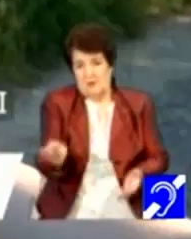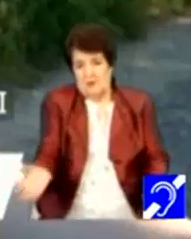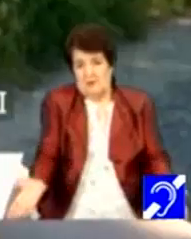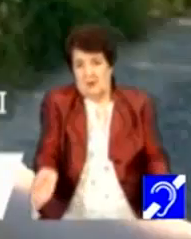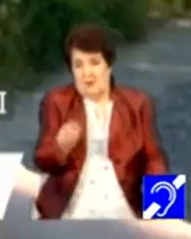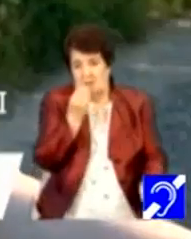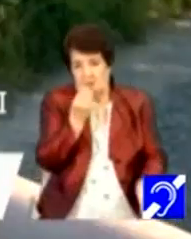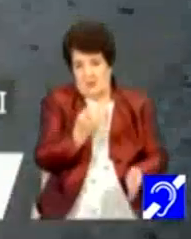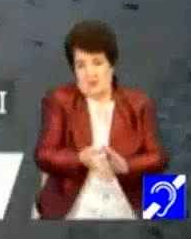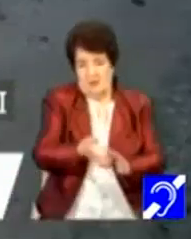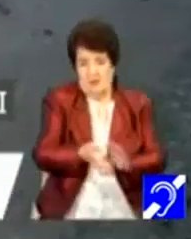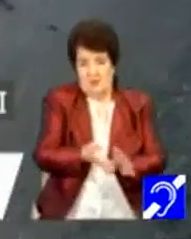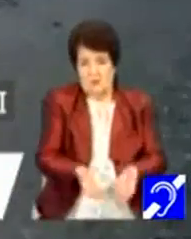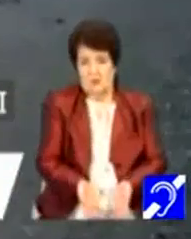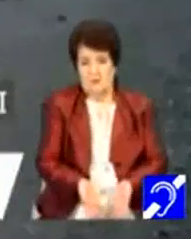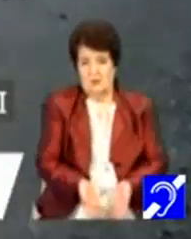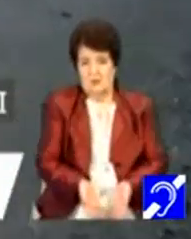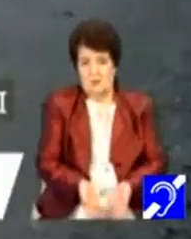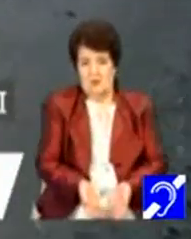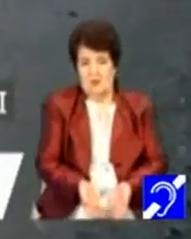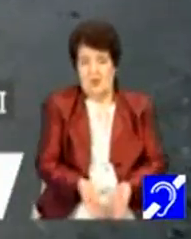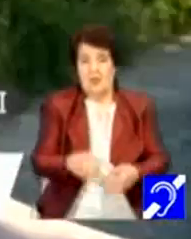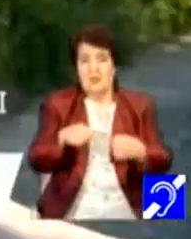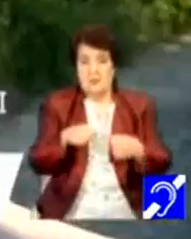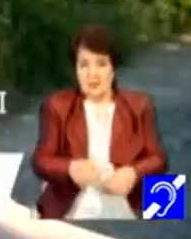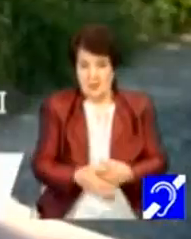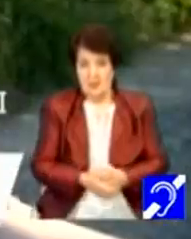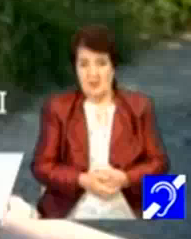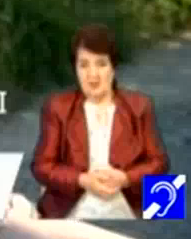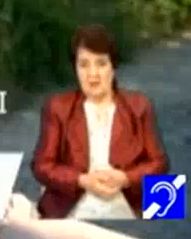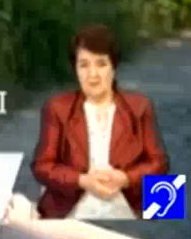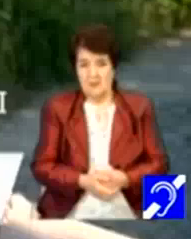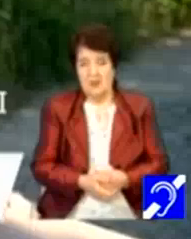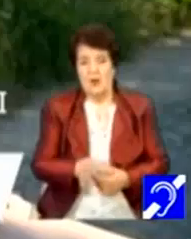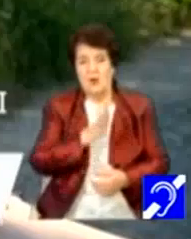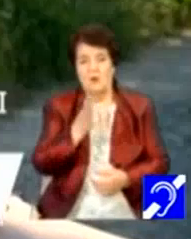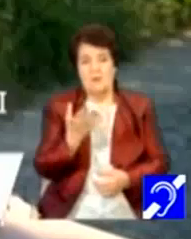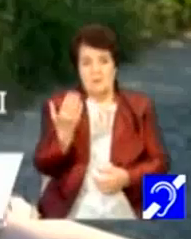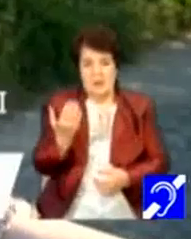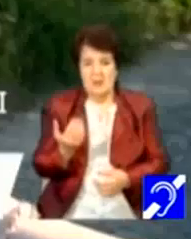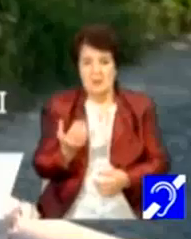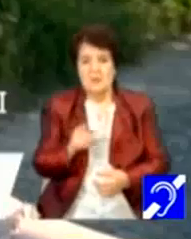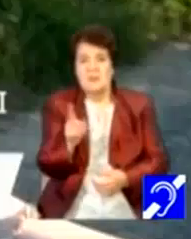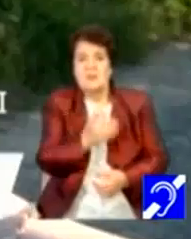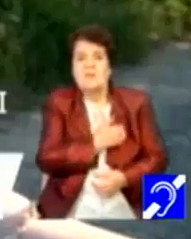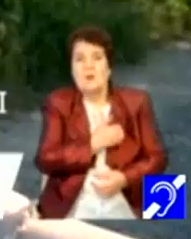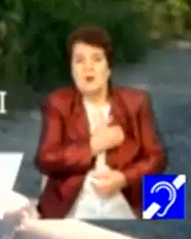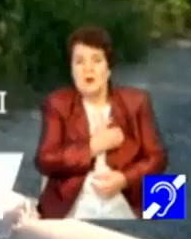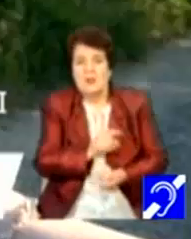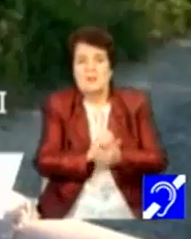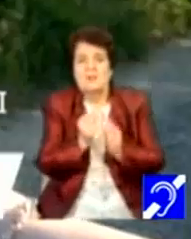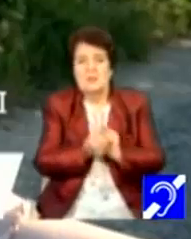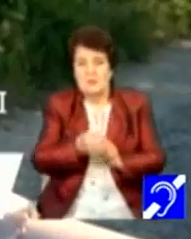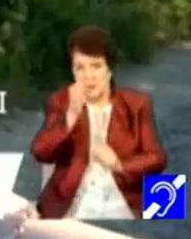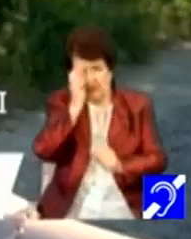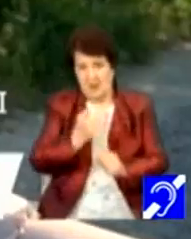ты макари мой, ну, цаджунч. Сын спуй, дрептер, кумар ще бы майненти. Ще врю ию, с кем бен